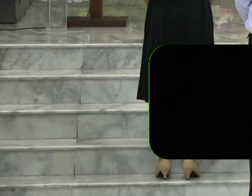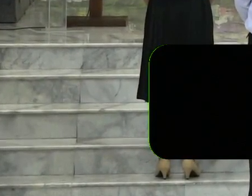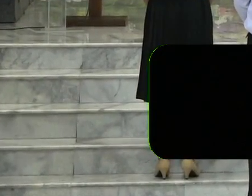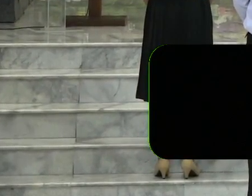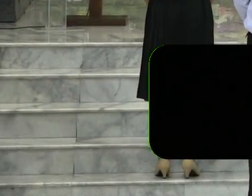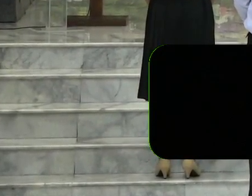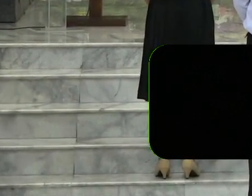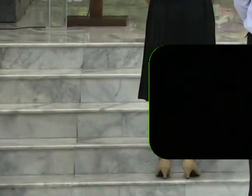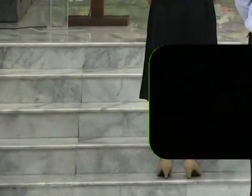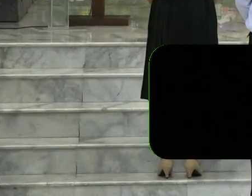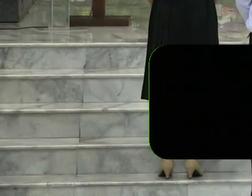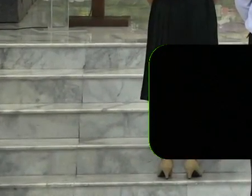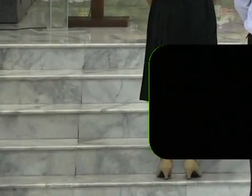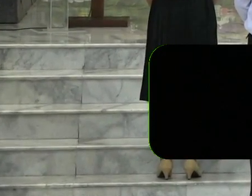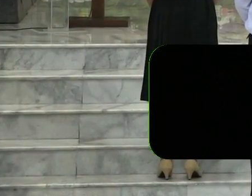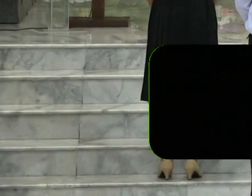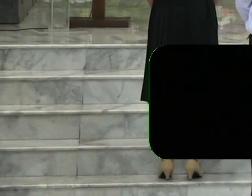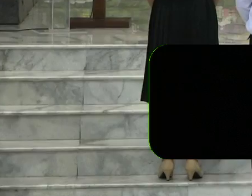berkatnya